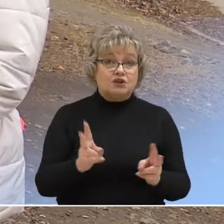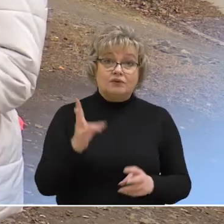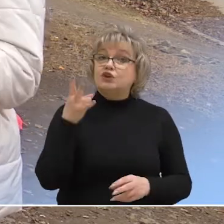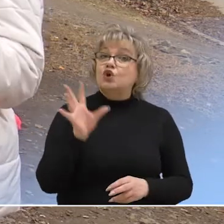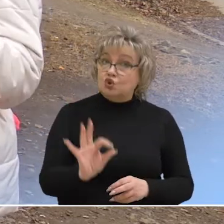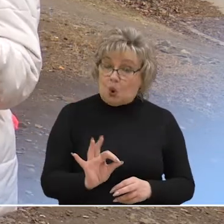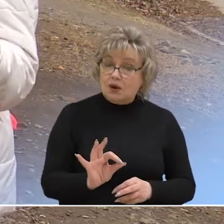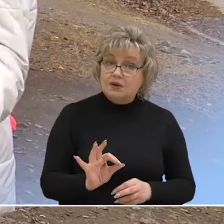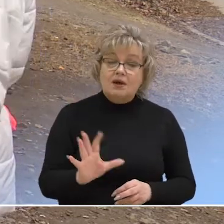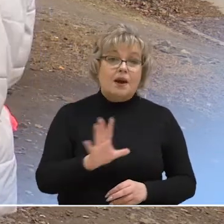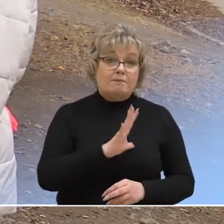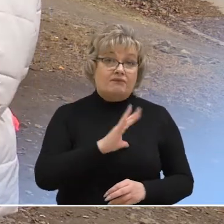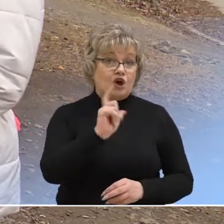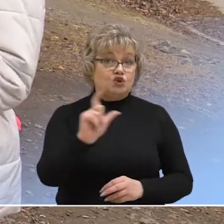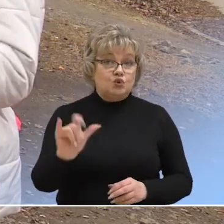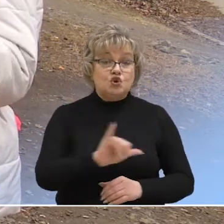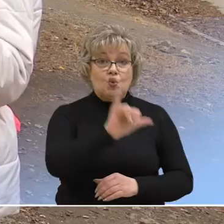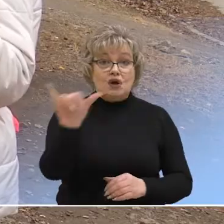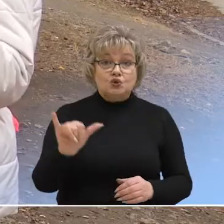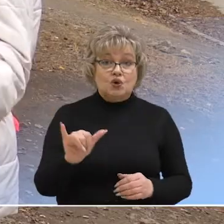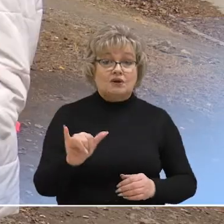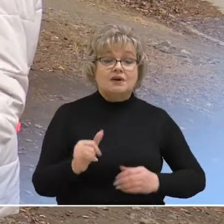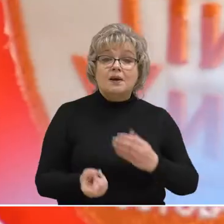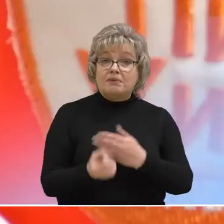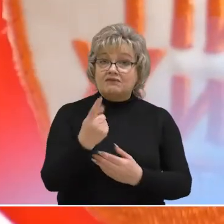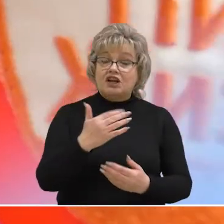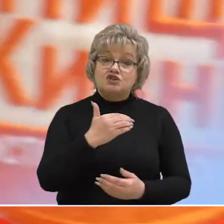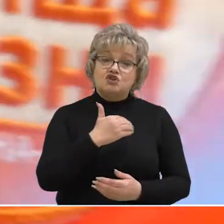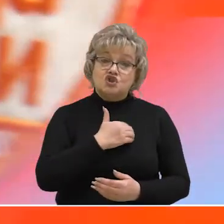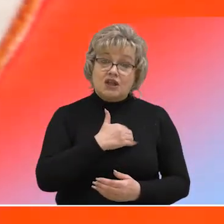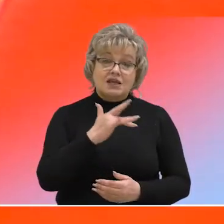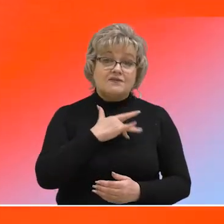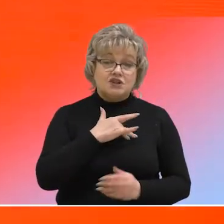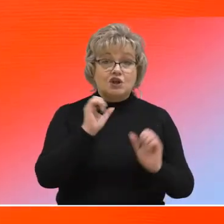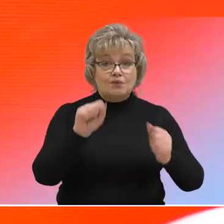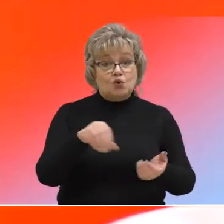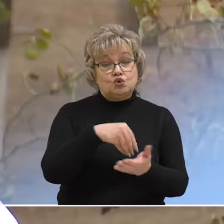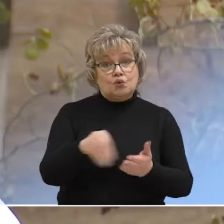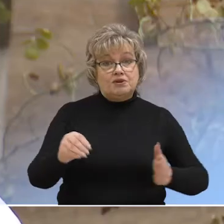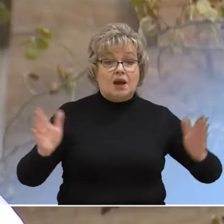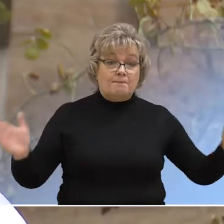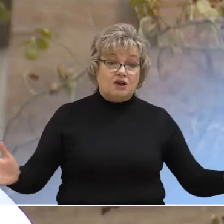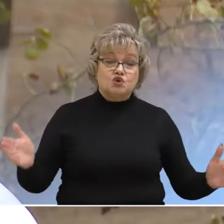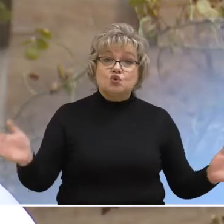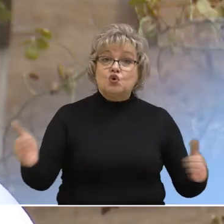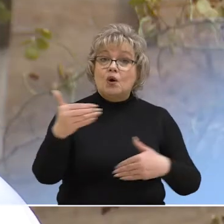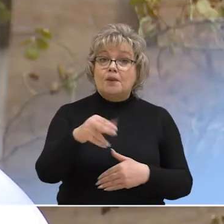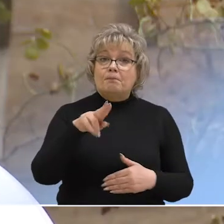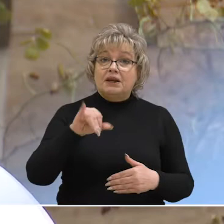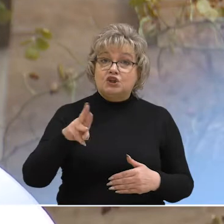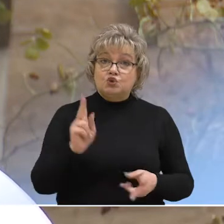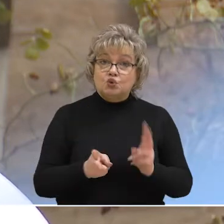но бывают люди, у которых проявляется желание в сердце помочь, они могут купить, например, большую плиту